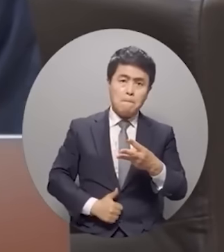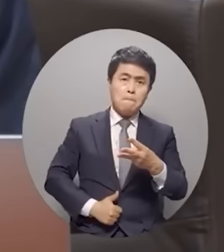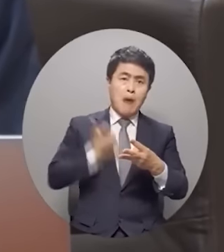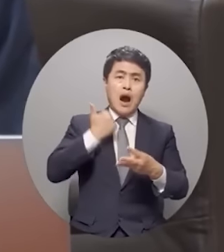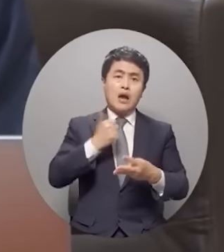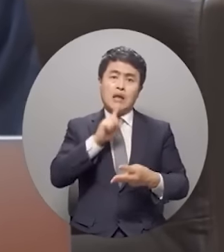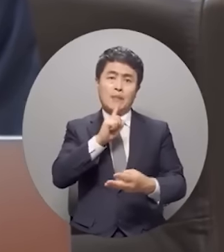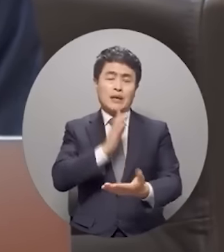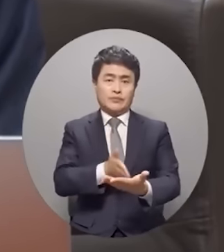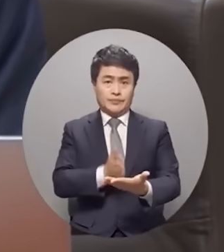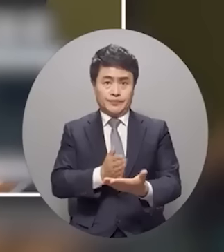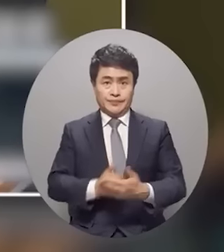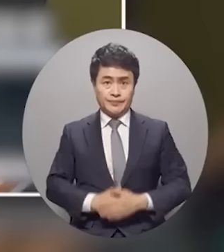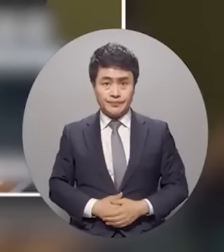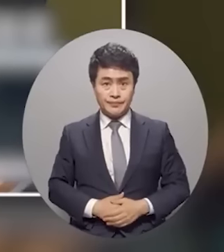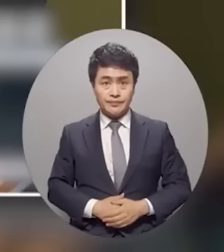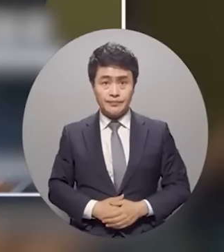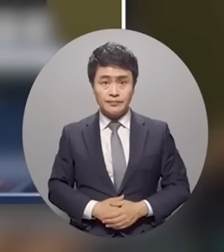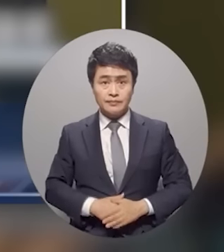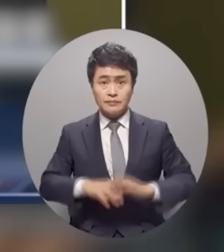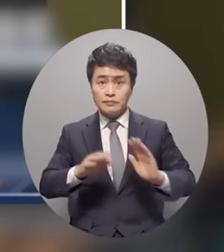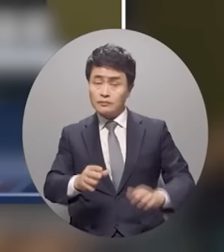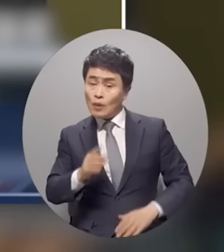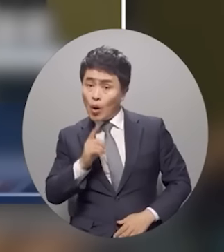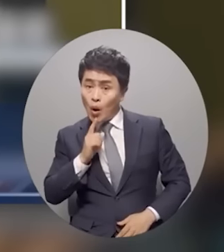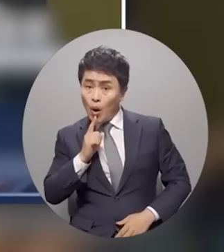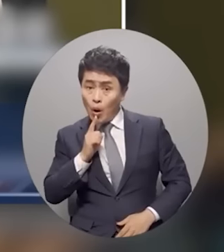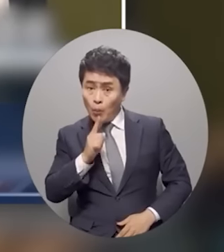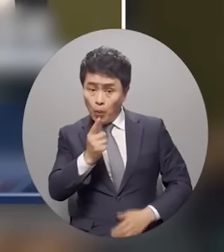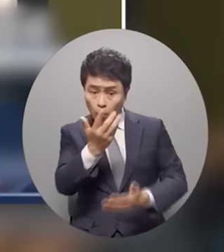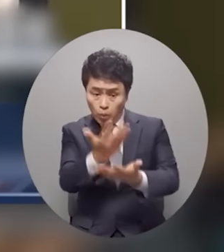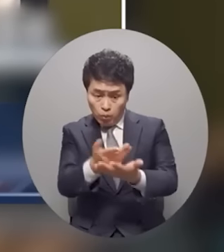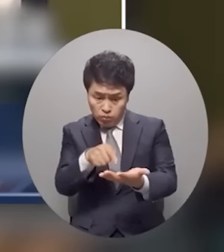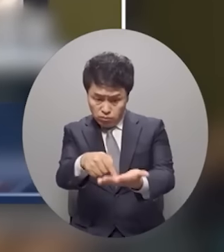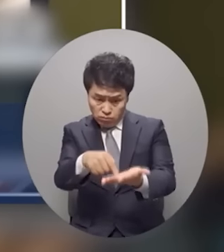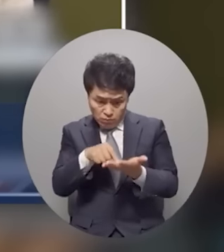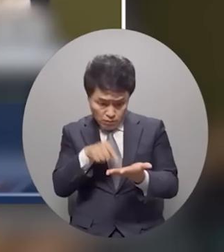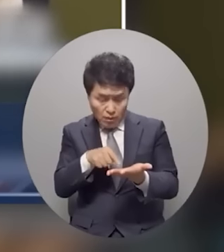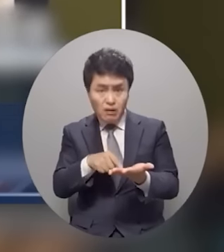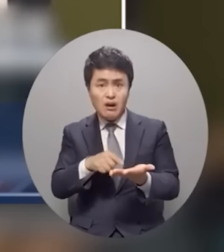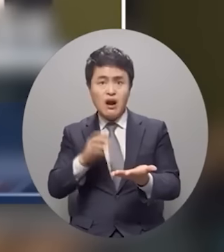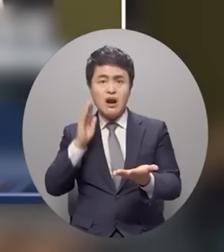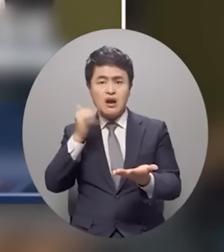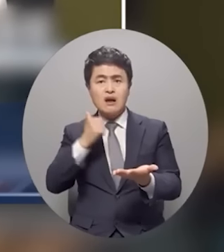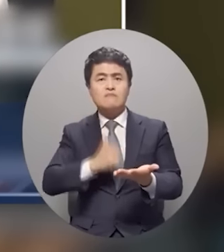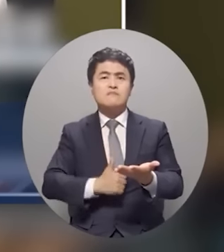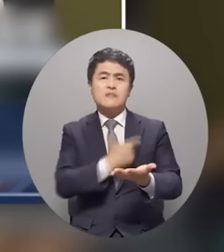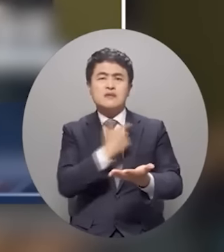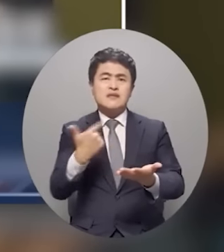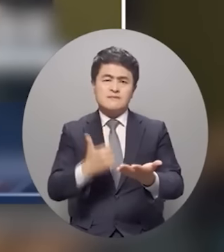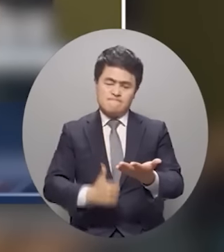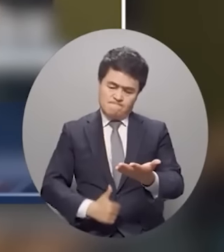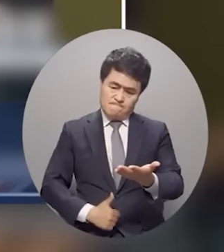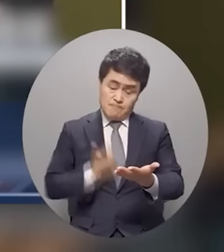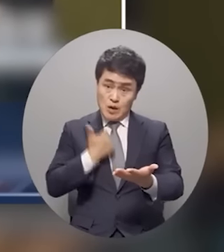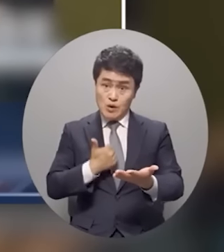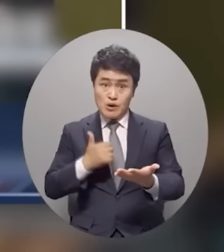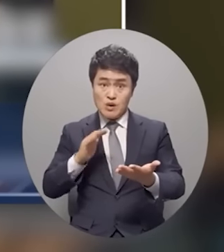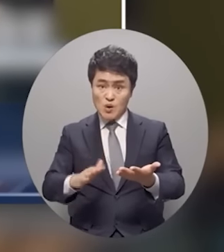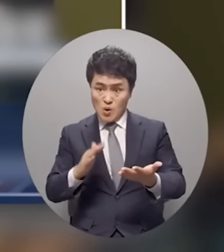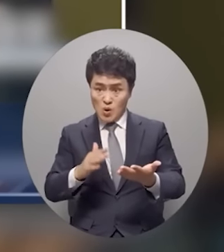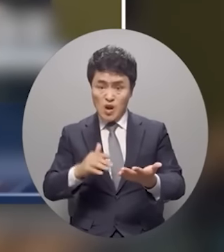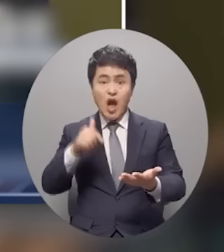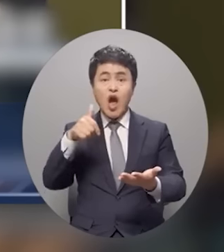했다고 주장했습니다 보고서를 접한 대통령께서 엄청나게 소 요새말로